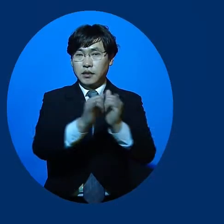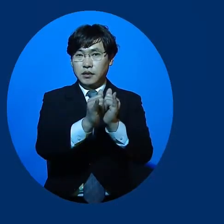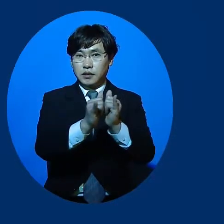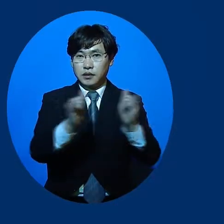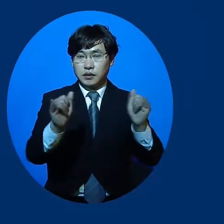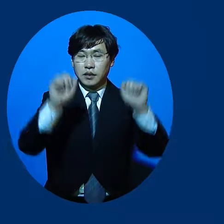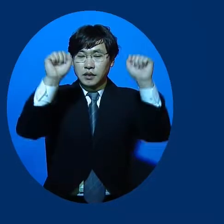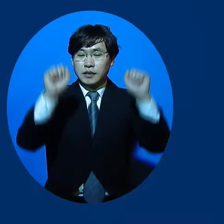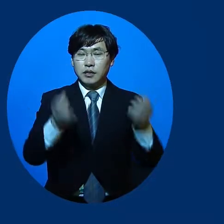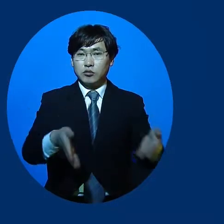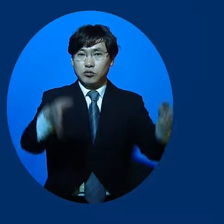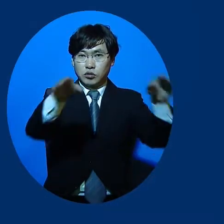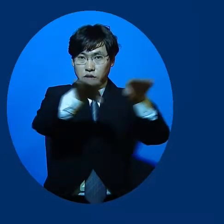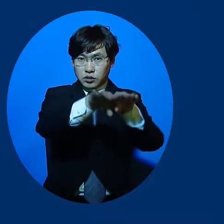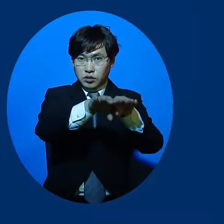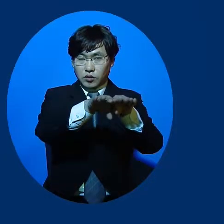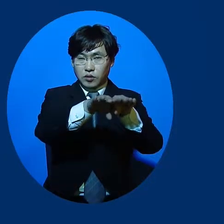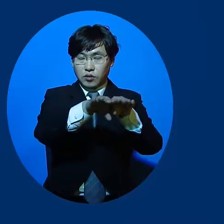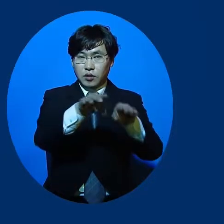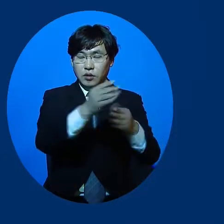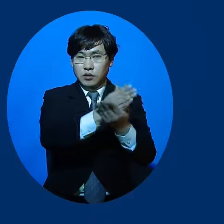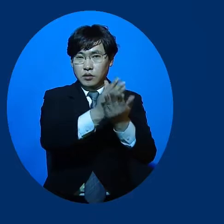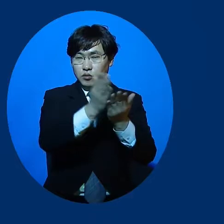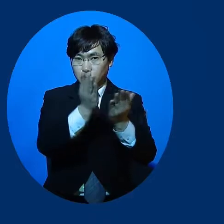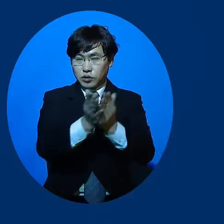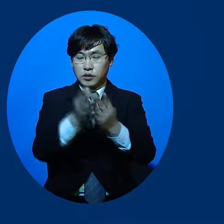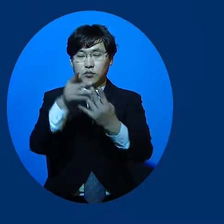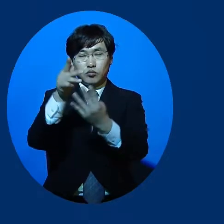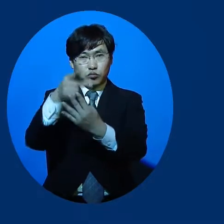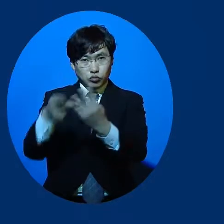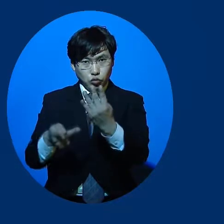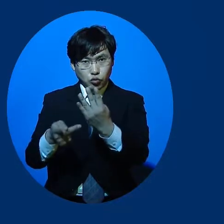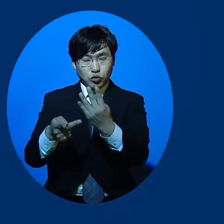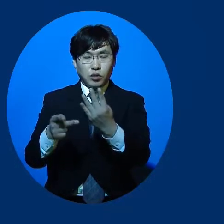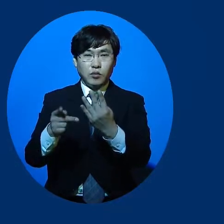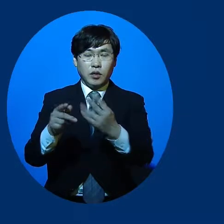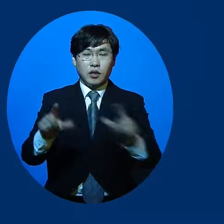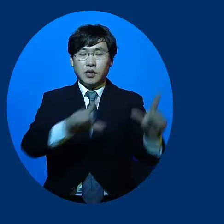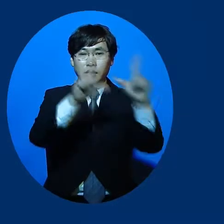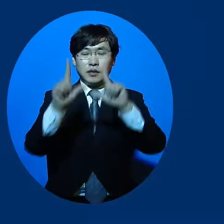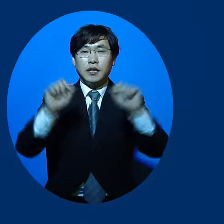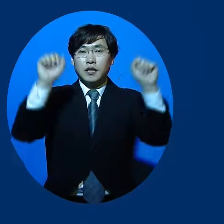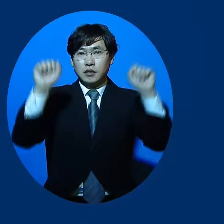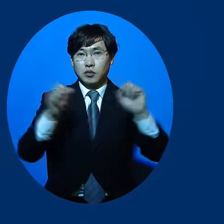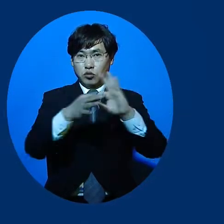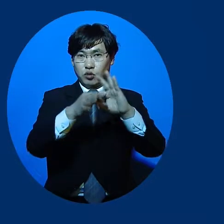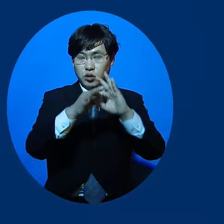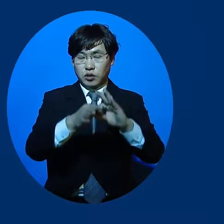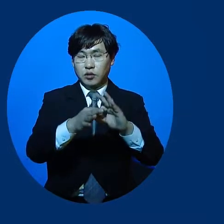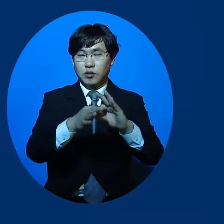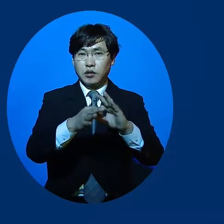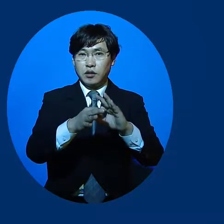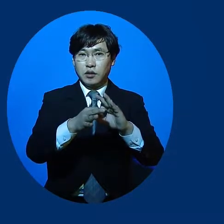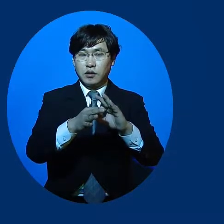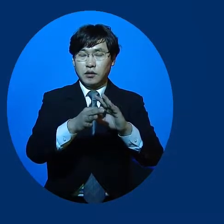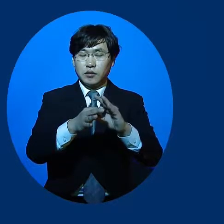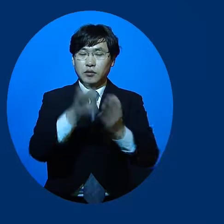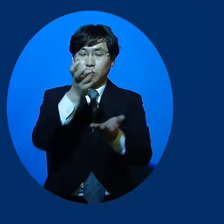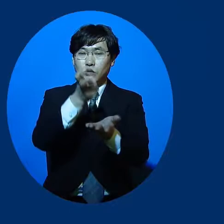장애인의 체육시설, 다양한 생활체육 프로그램, 또 생활체육의 질을 높이기 위한 장애인 생활체육